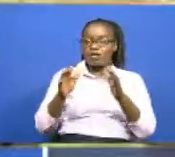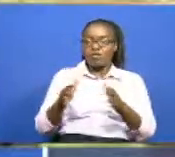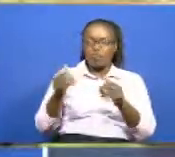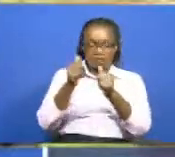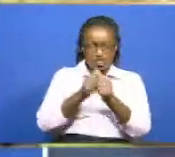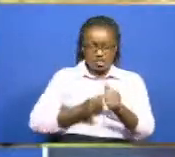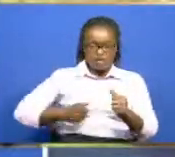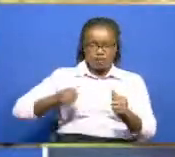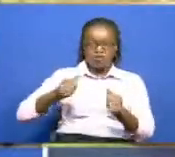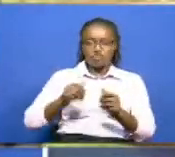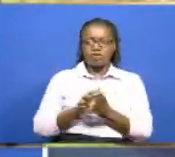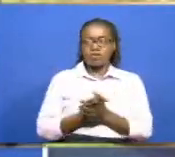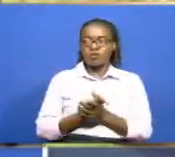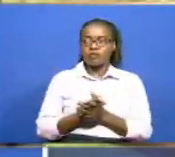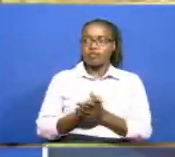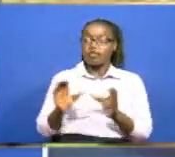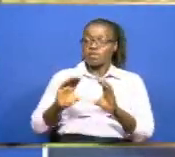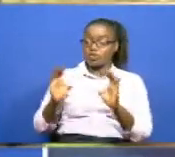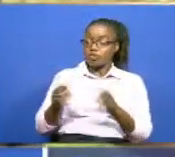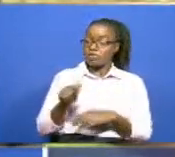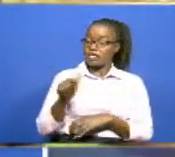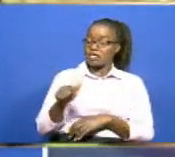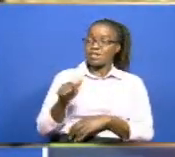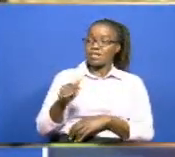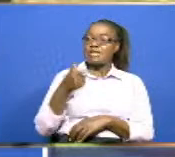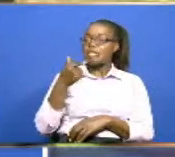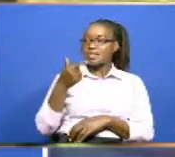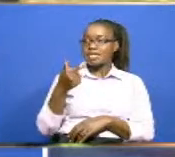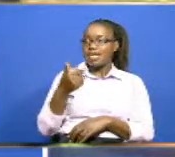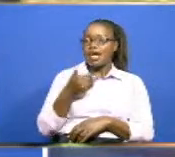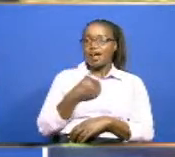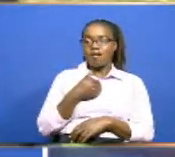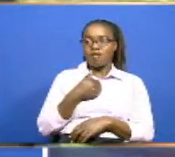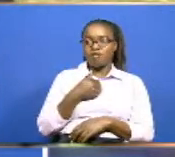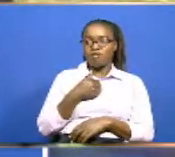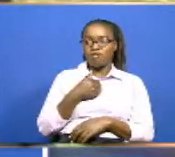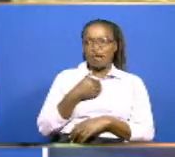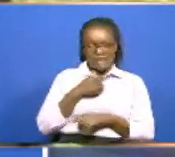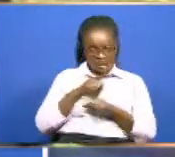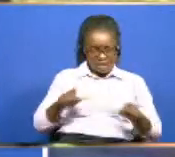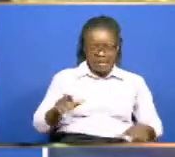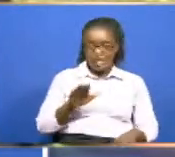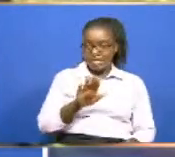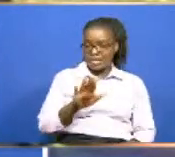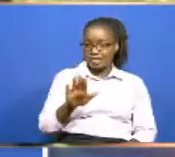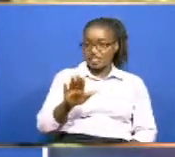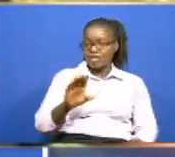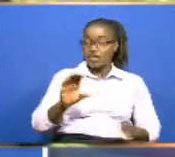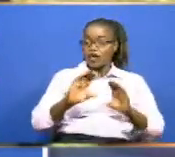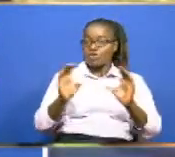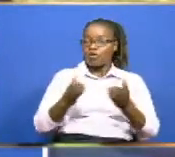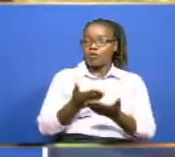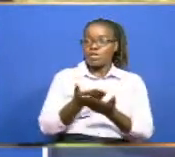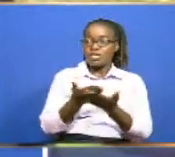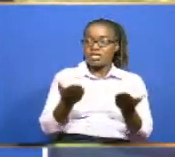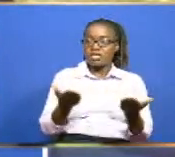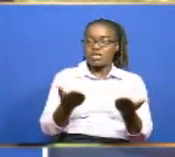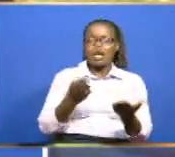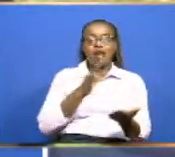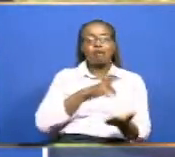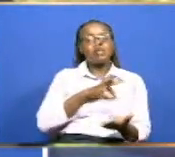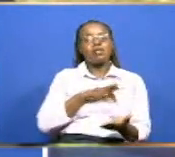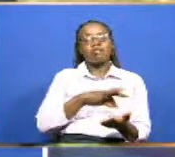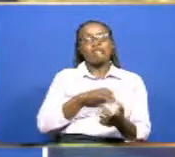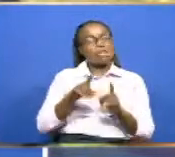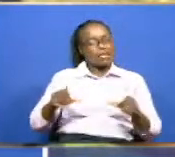wanapinga. These communities should have a say on their land. These communities have not benefited from